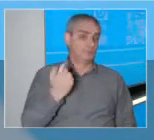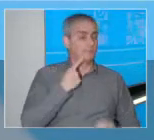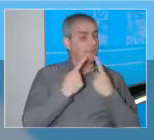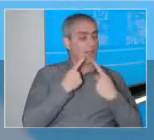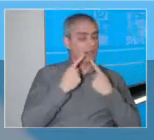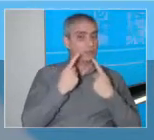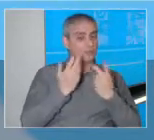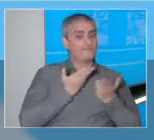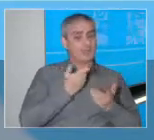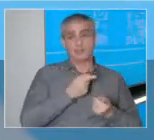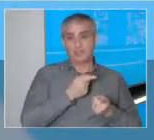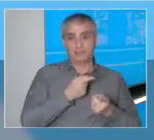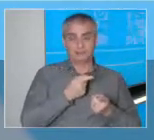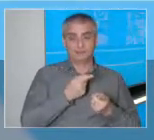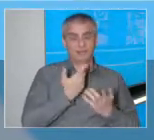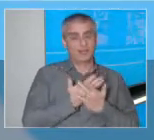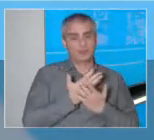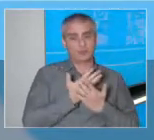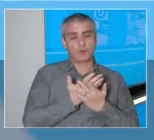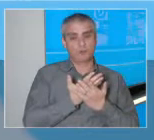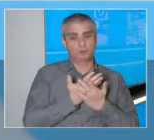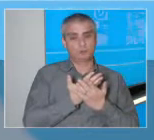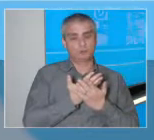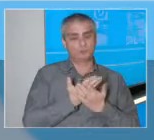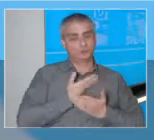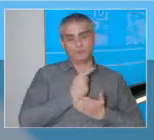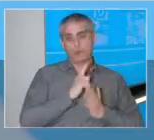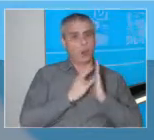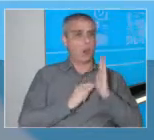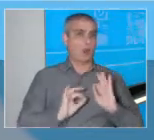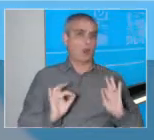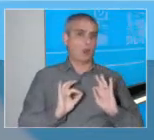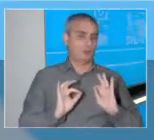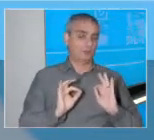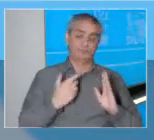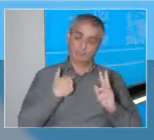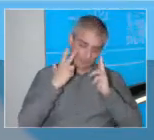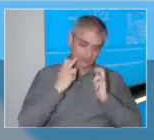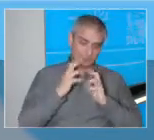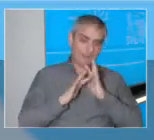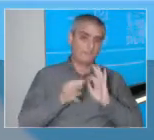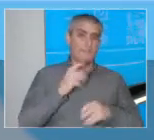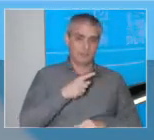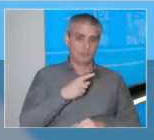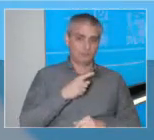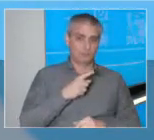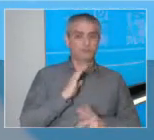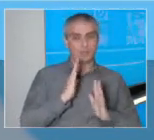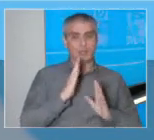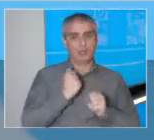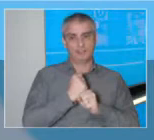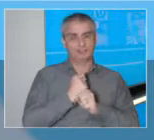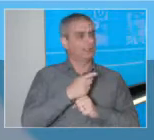לדון ולהתייחס לעדויות שהתקבלו שלא כחוק. אני מצפה מבית המשפט שכך